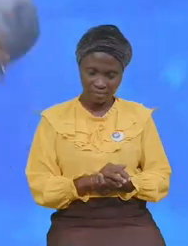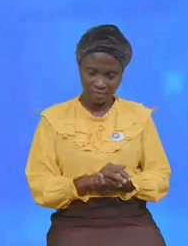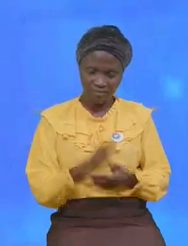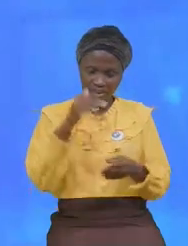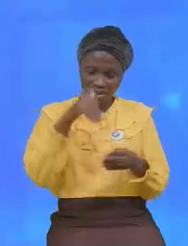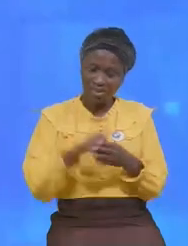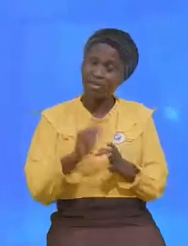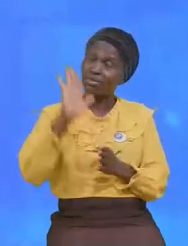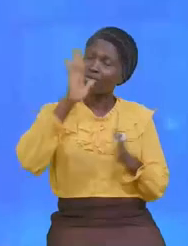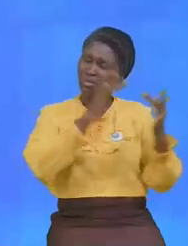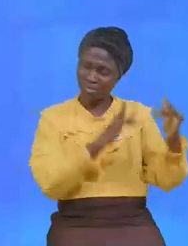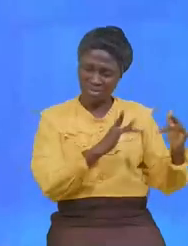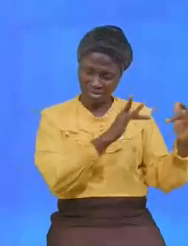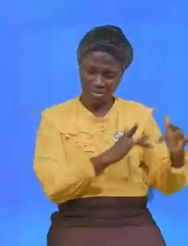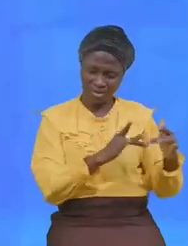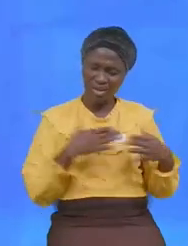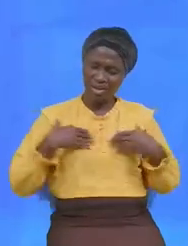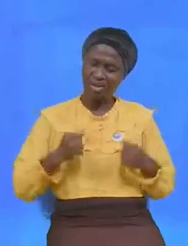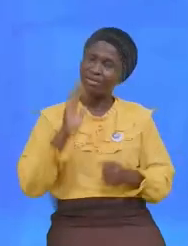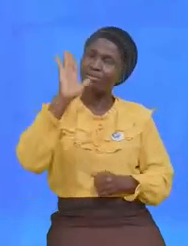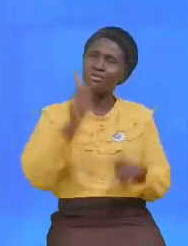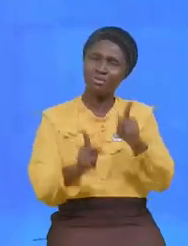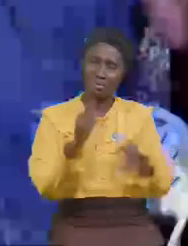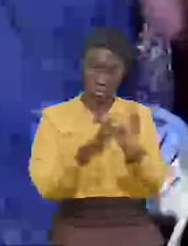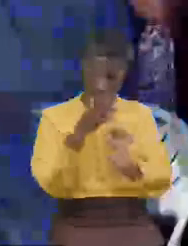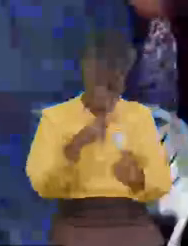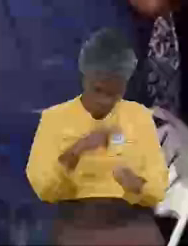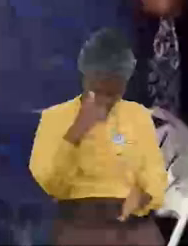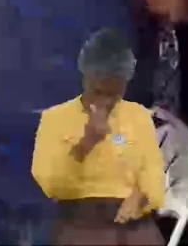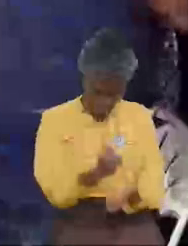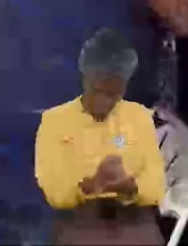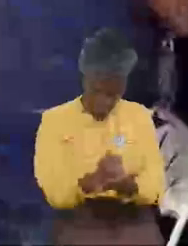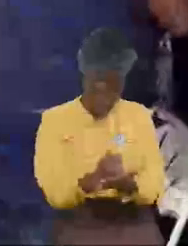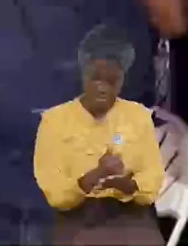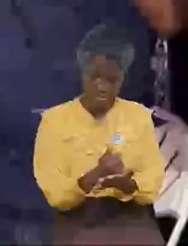Dans ta miséricorde, guéris ton peuple au nom de Jésus-Christ.